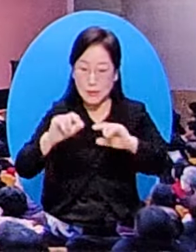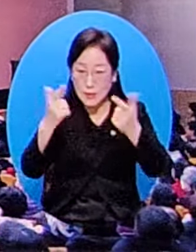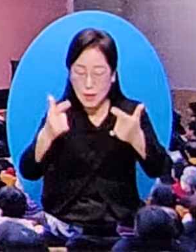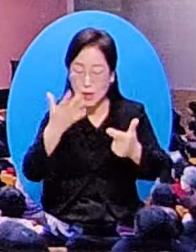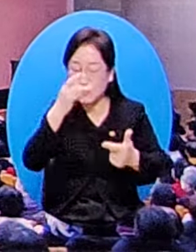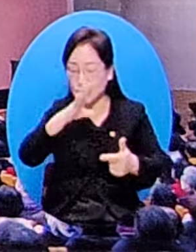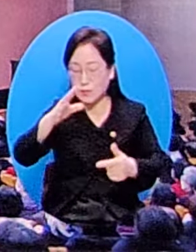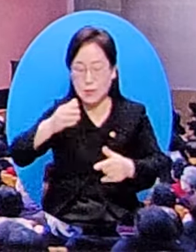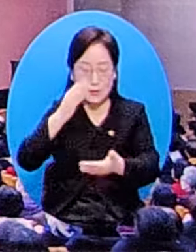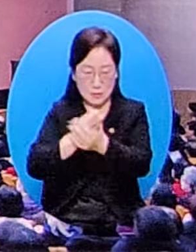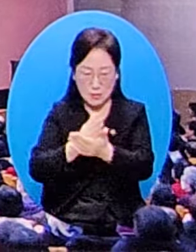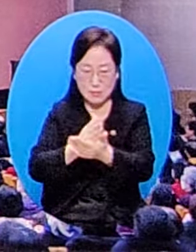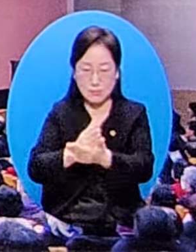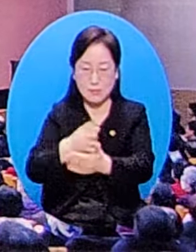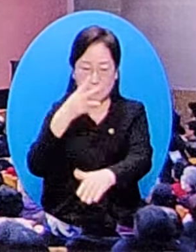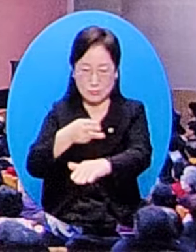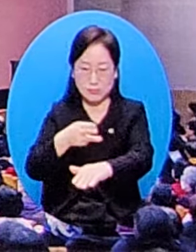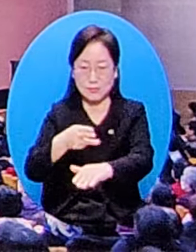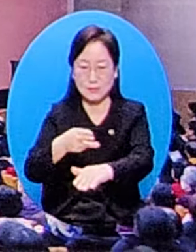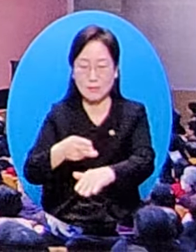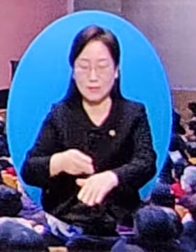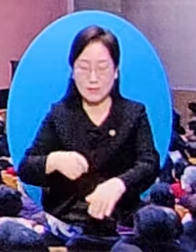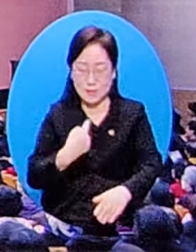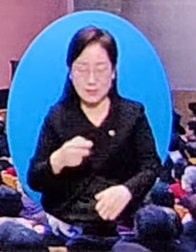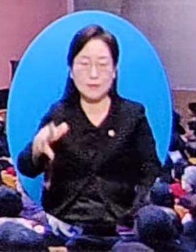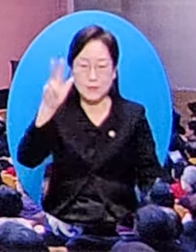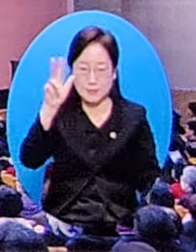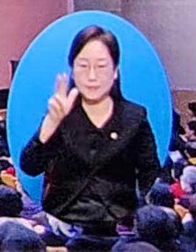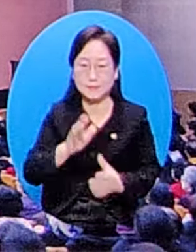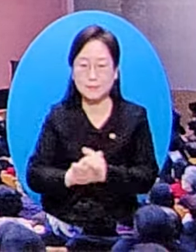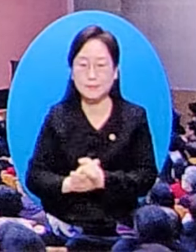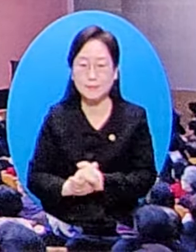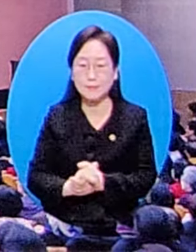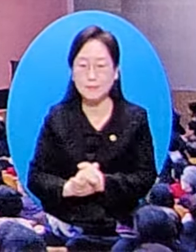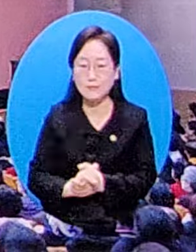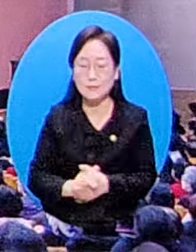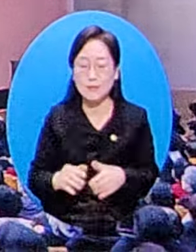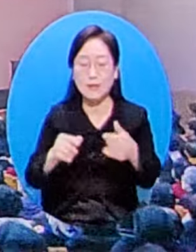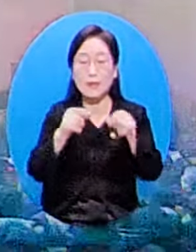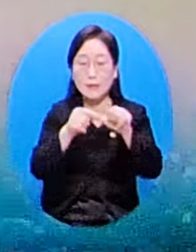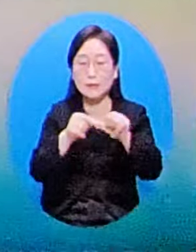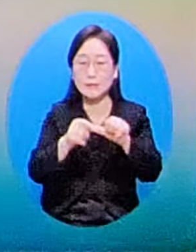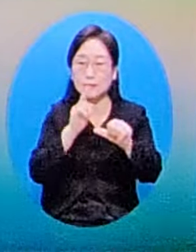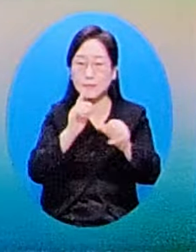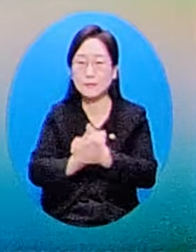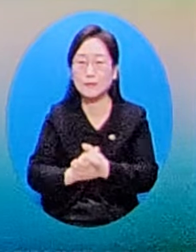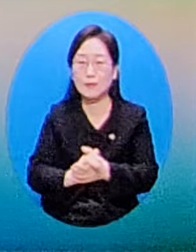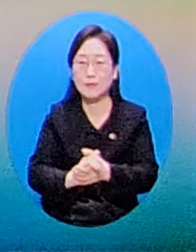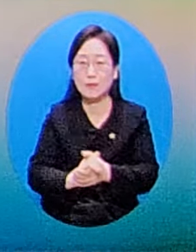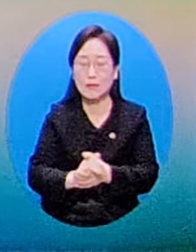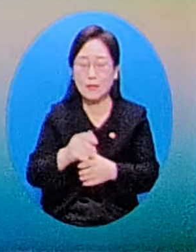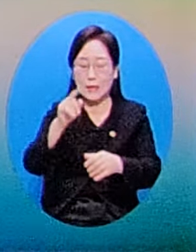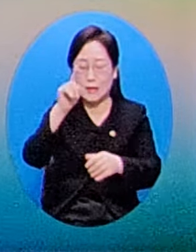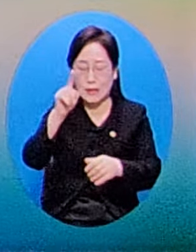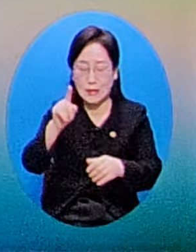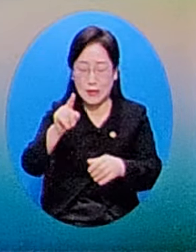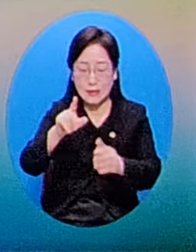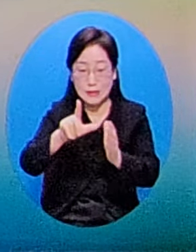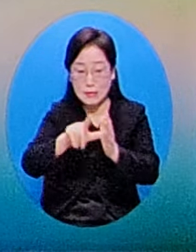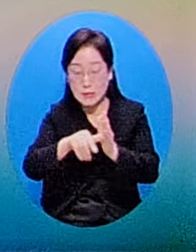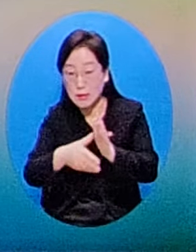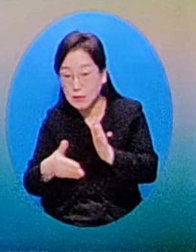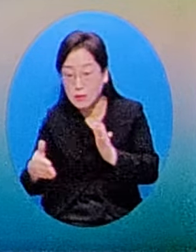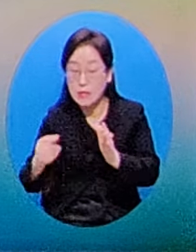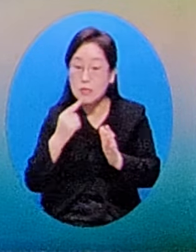무조건 하면 안 된다고 그는 자신에게 다짐을 했습니다. 다섯 번째는 이런 고백이 있습니다. 한순간의 시간도